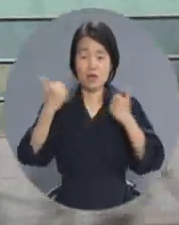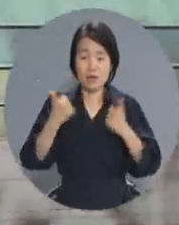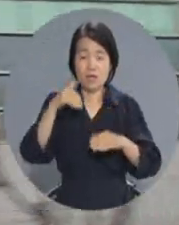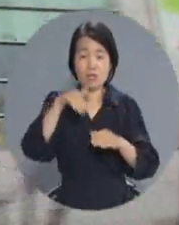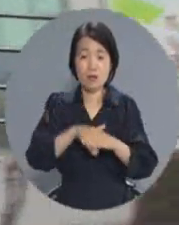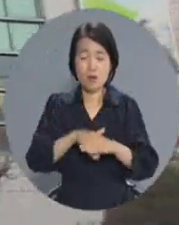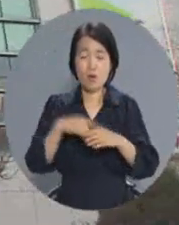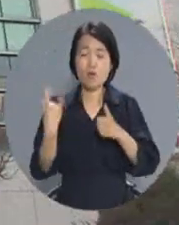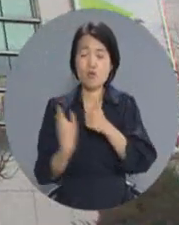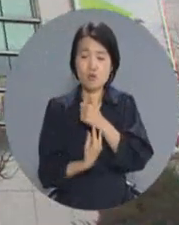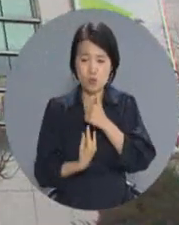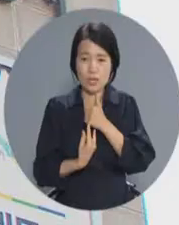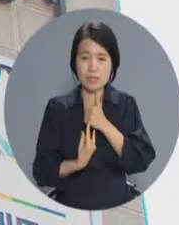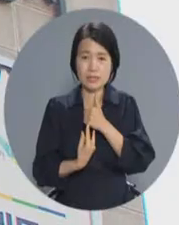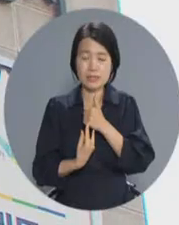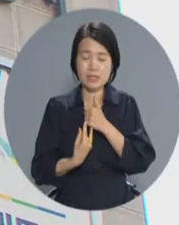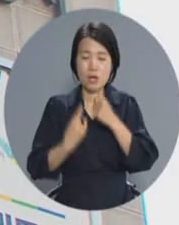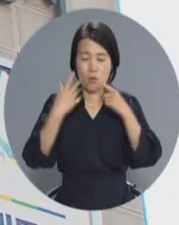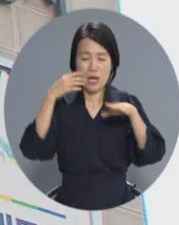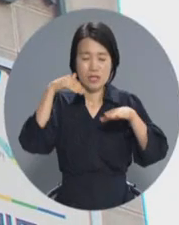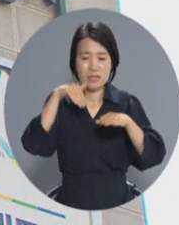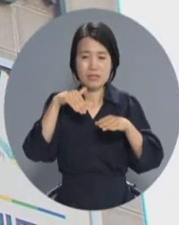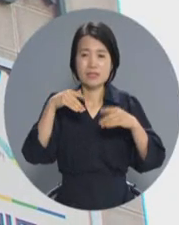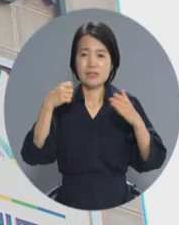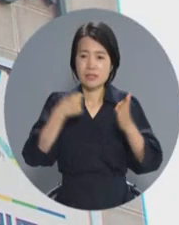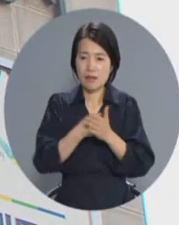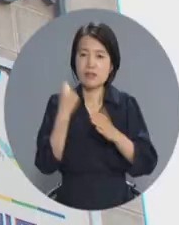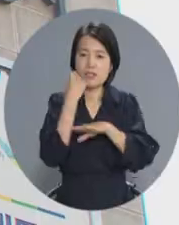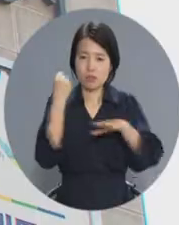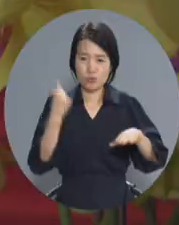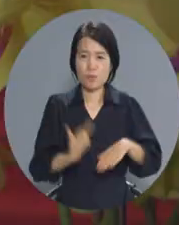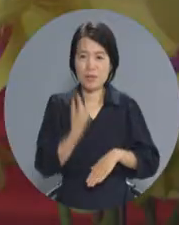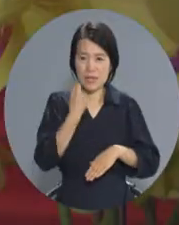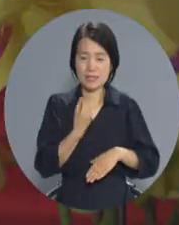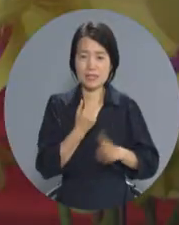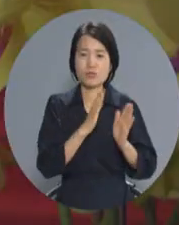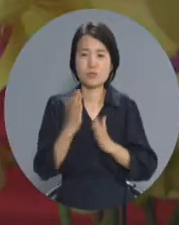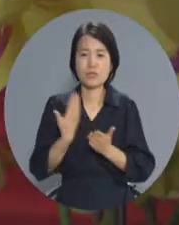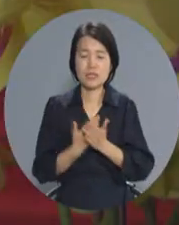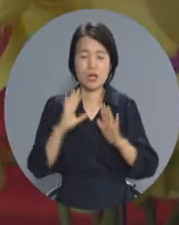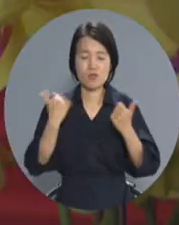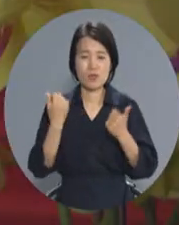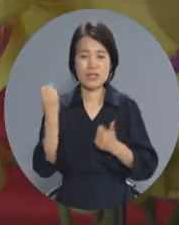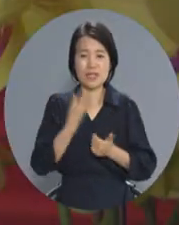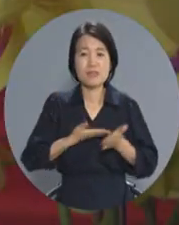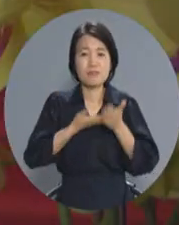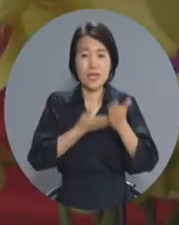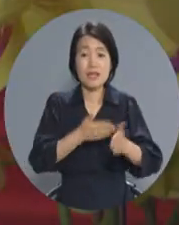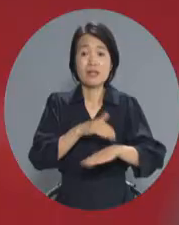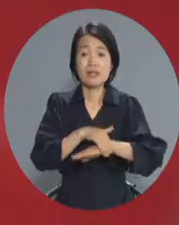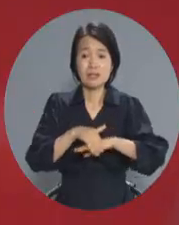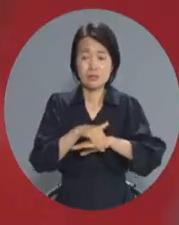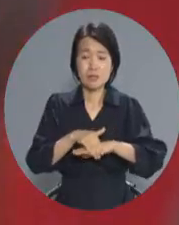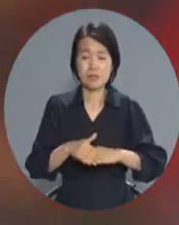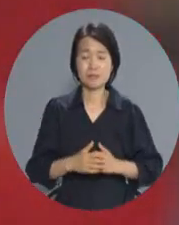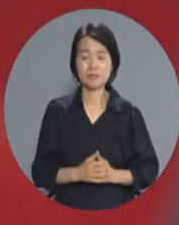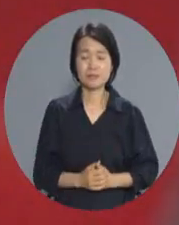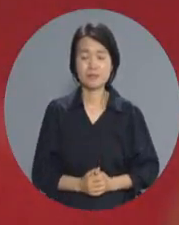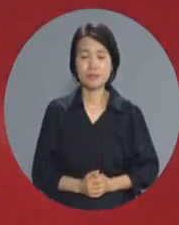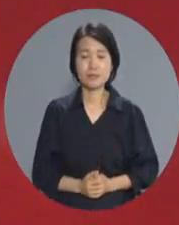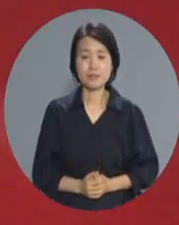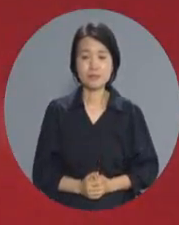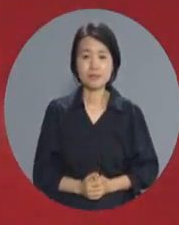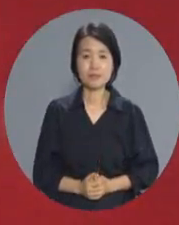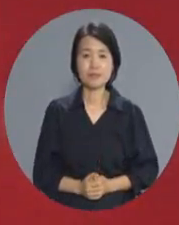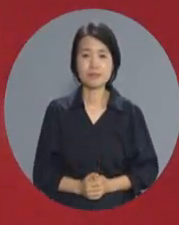선거구 핵정위원회는 선거구 핵정 기준 등을 조속하게 마련해 줄 것을 국회에 거듭 요청할 계획입니다 MBC